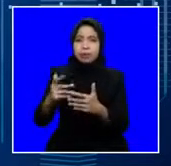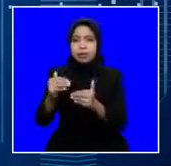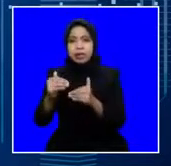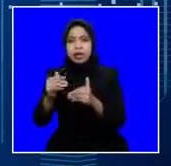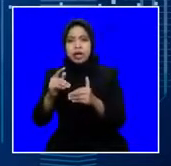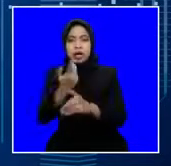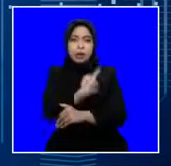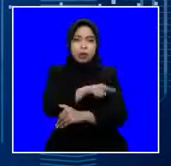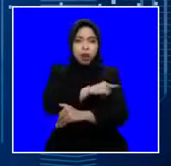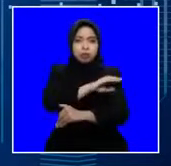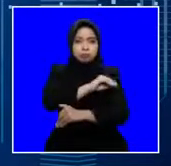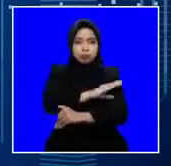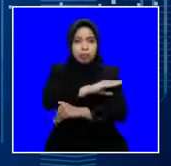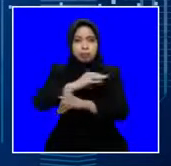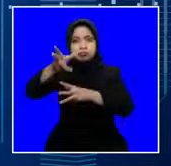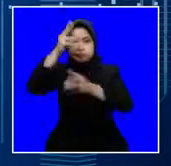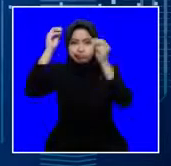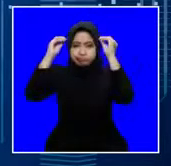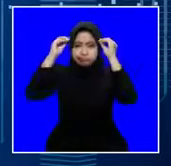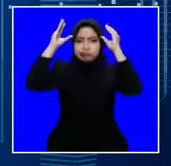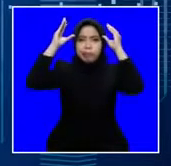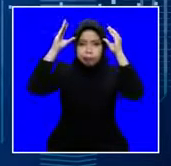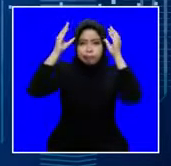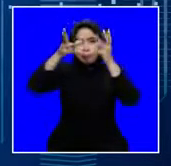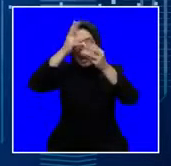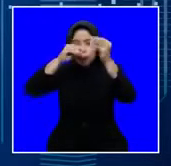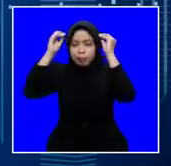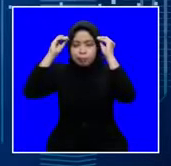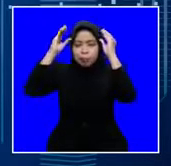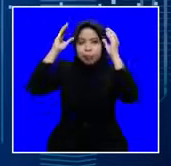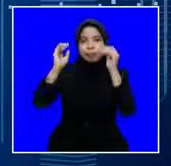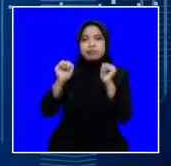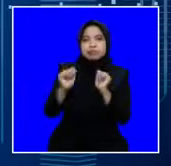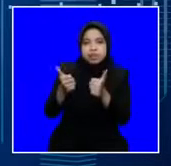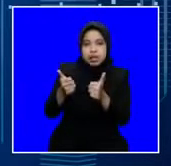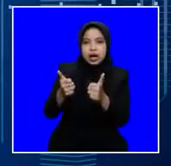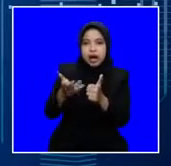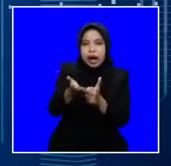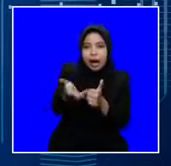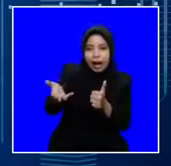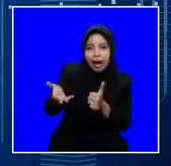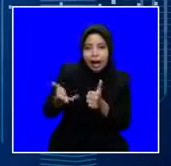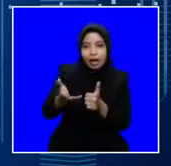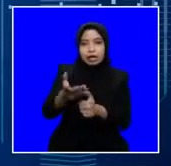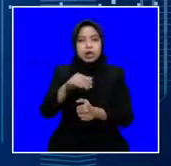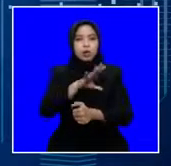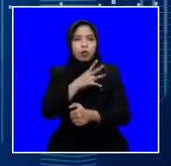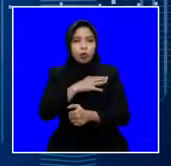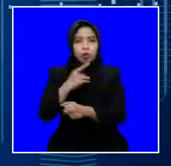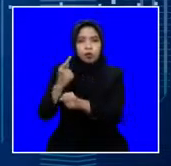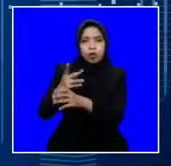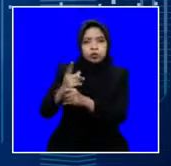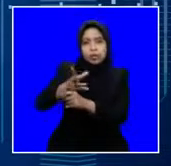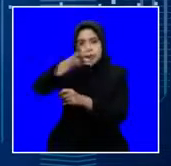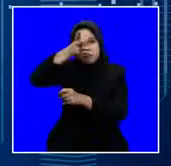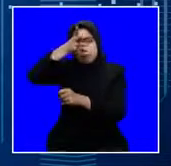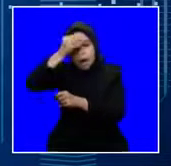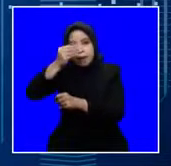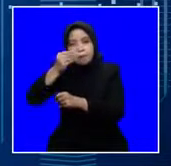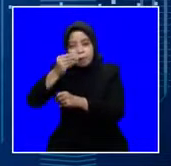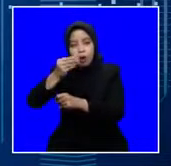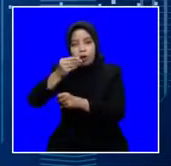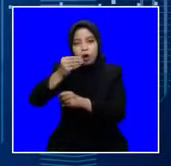level kompetensi mereka, wawasan mereka, kebinekaan global mereka, agar mereka pun menjadi mendarah daging profil pelajar Pancasila itu ada